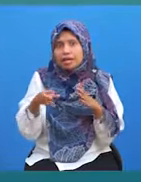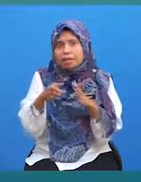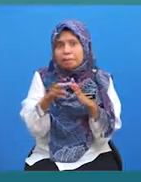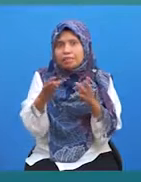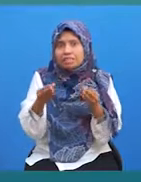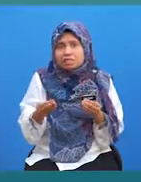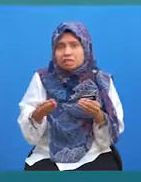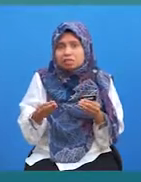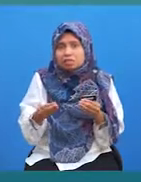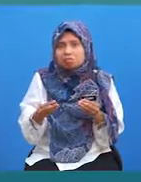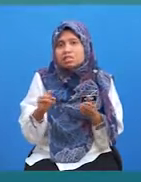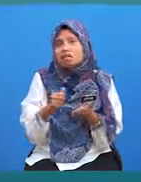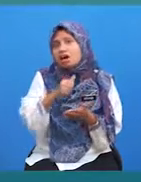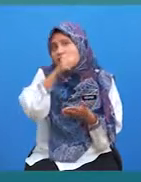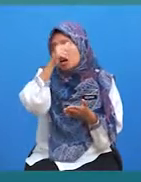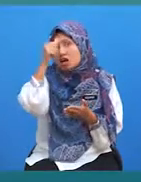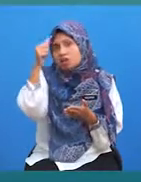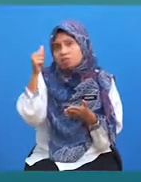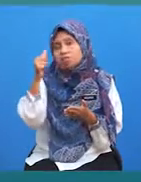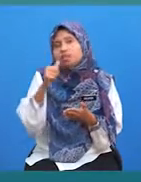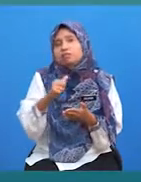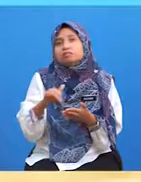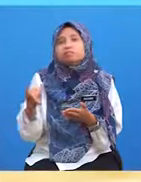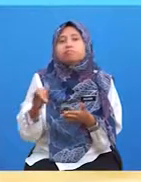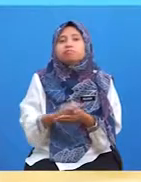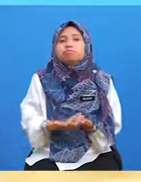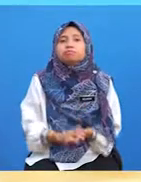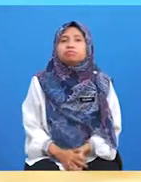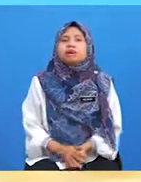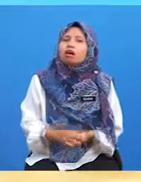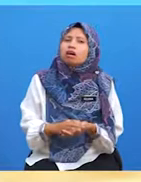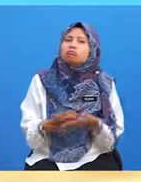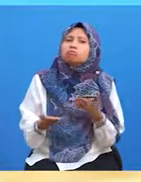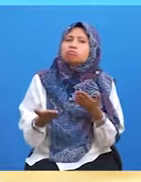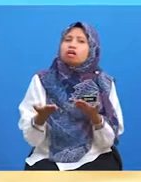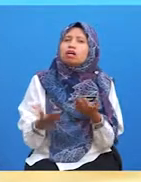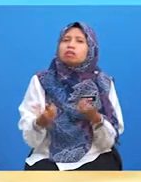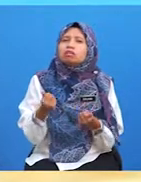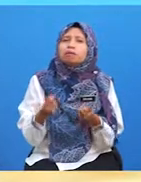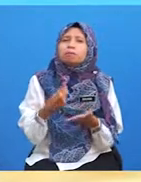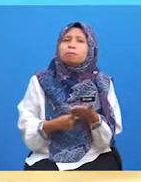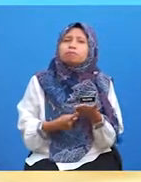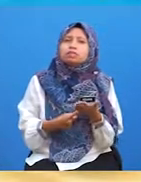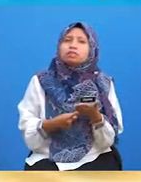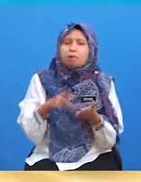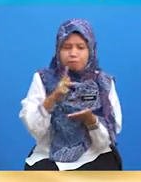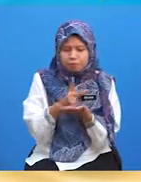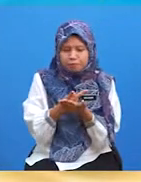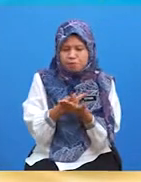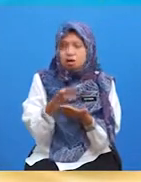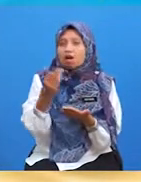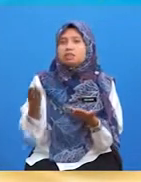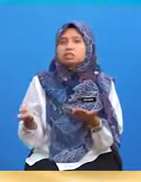orang lain turut menerima akibatnya. Agak-agak apa peribahasa yang sesuai ya?